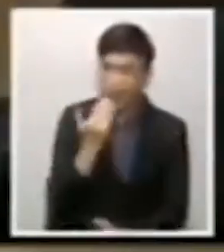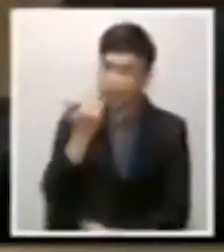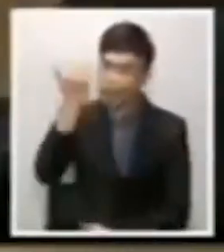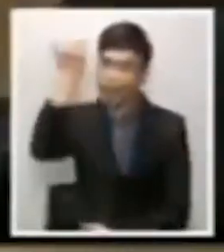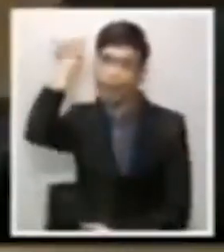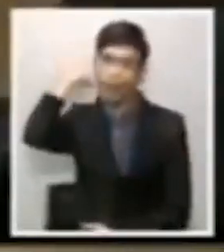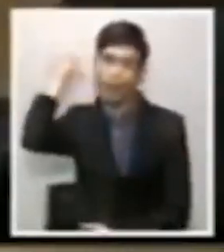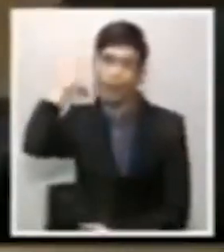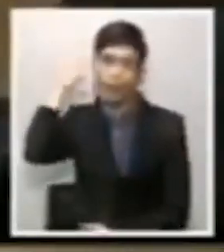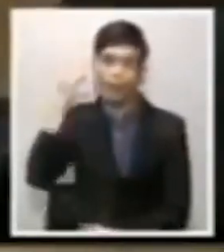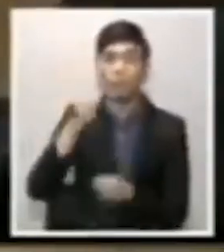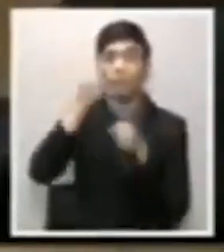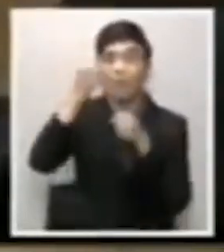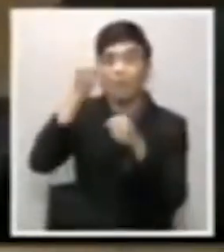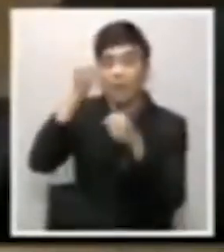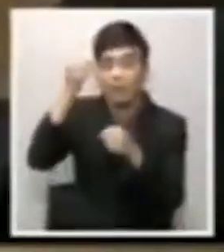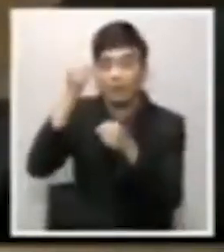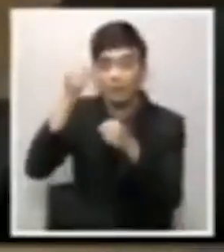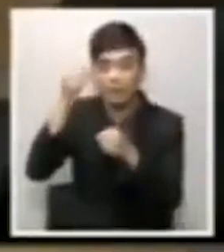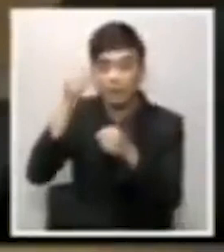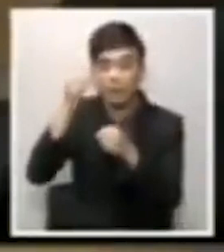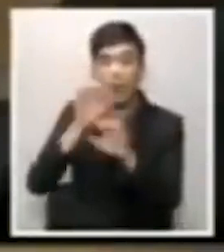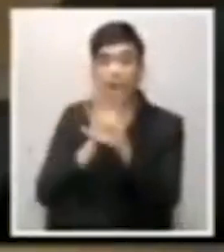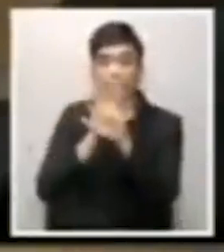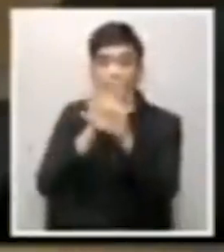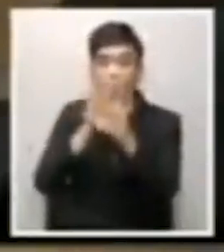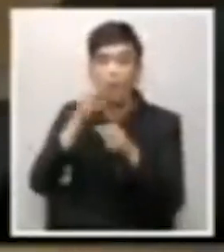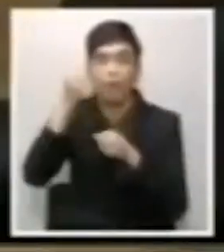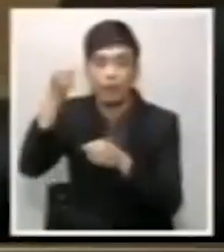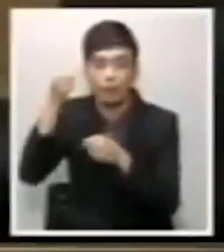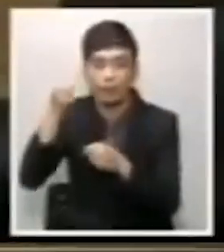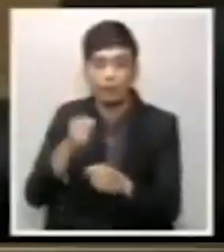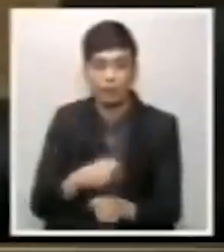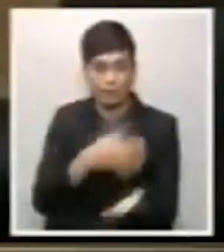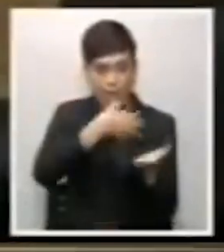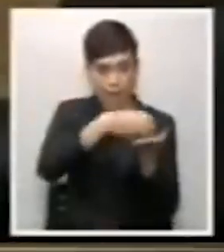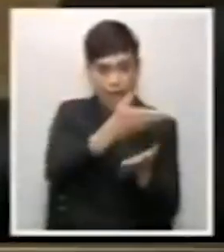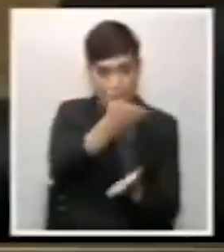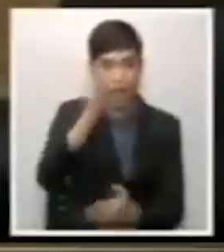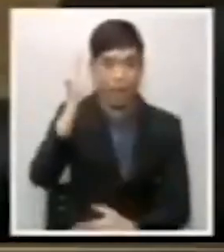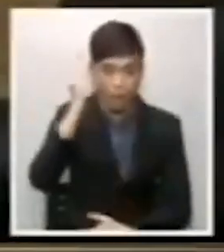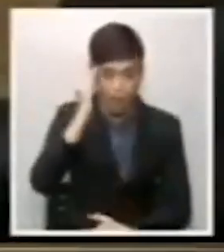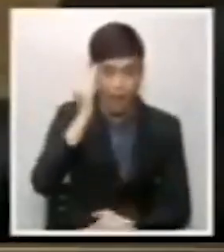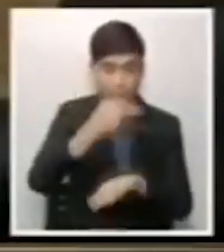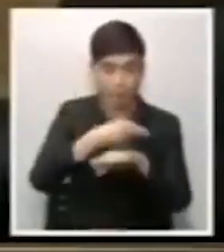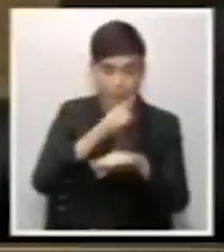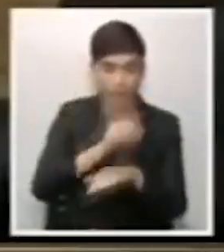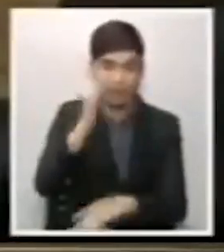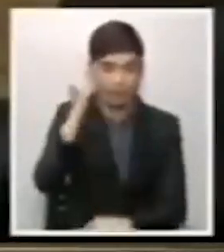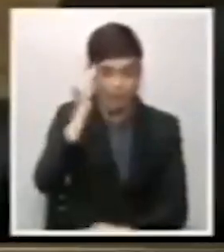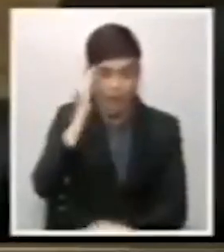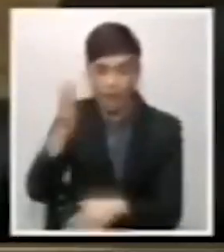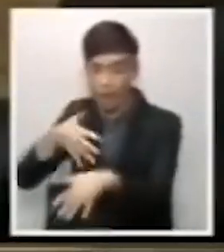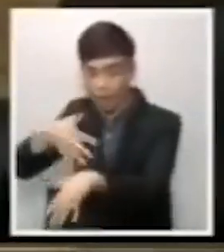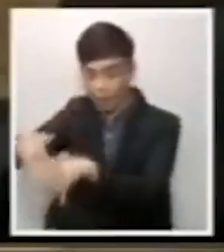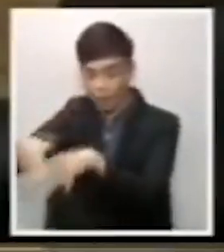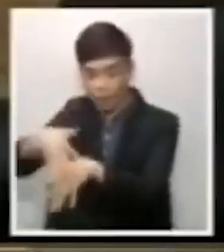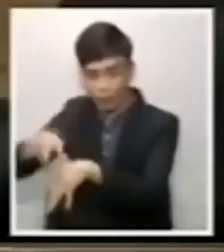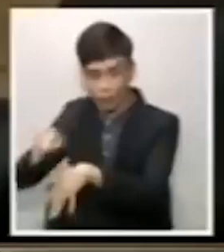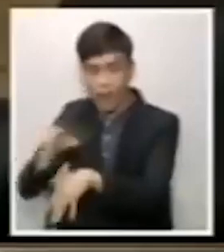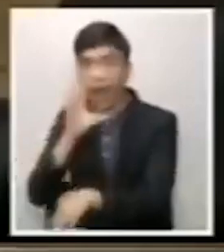ที่สกายวอล์กผมต้องเรียนกับท่านประธานและท่านประธานควรตั้งใจฟังเพราะพี่น้องประชาชนเขาได้ตะโกนคำหนึ่ง